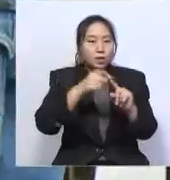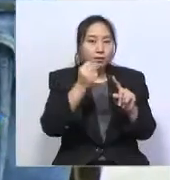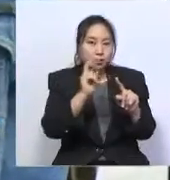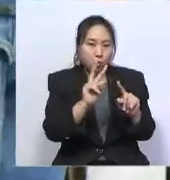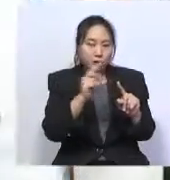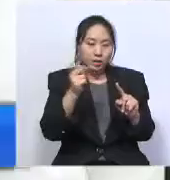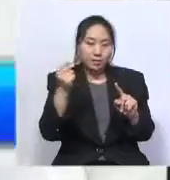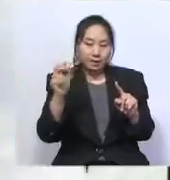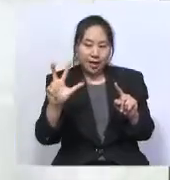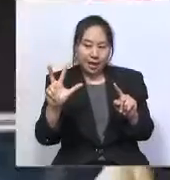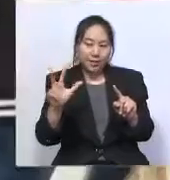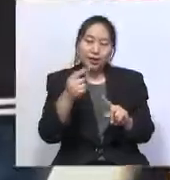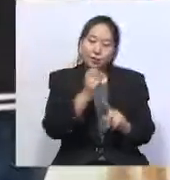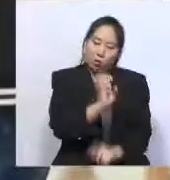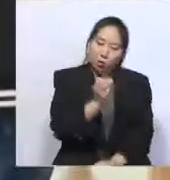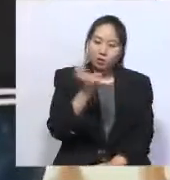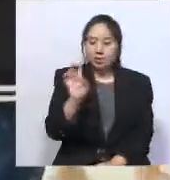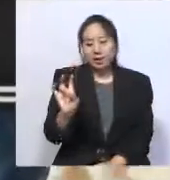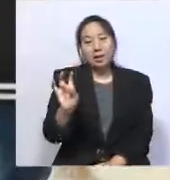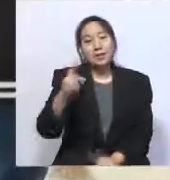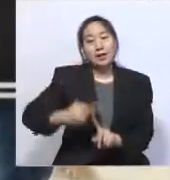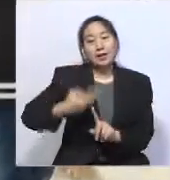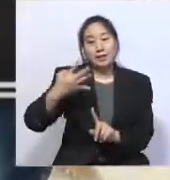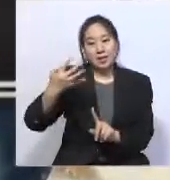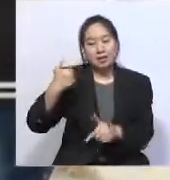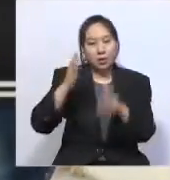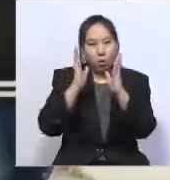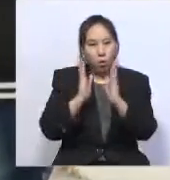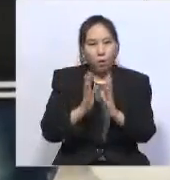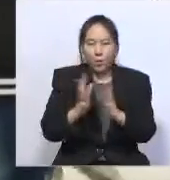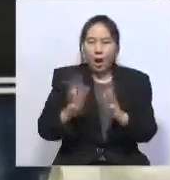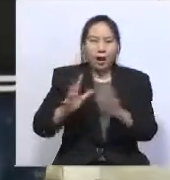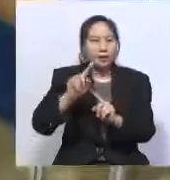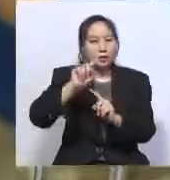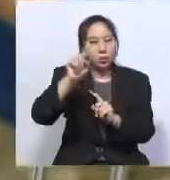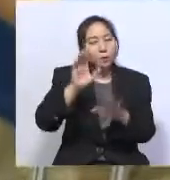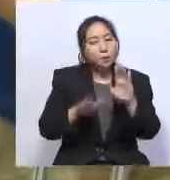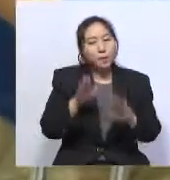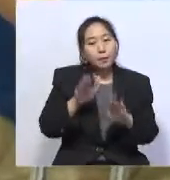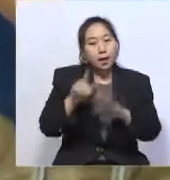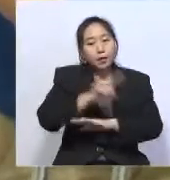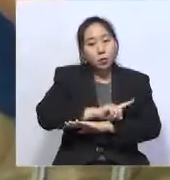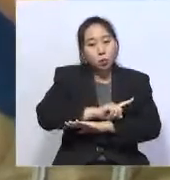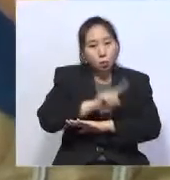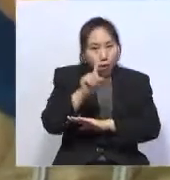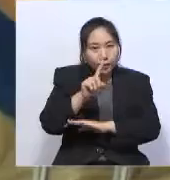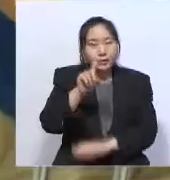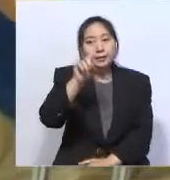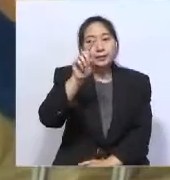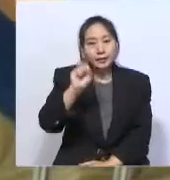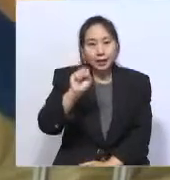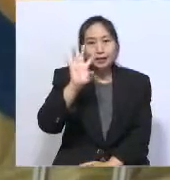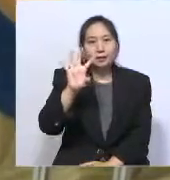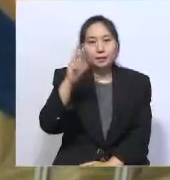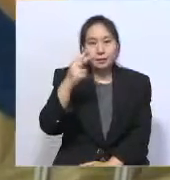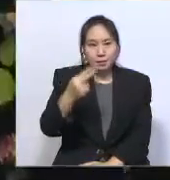ถึง13แล้วก็16แล้วก็17เมษายนจะมีผู้โดยสารมากที่สุดค่ะตกอยู่ที่เฉลี่ยวันละ 140,000